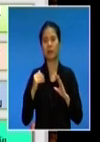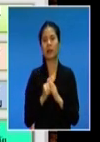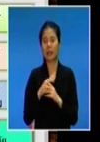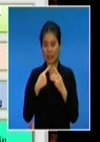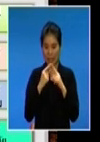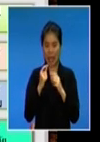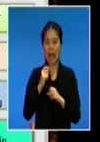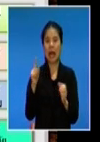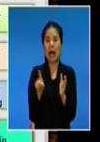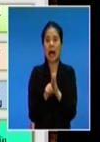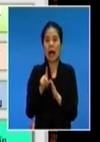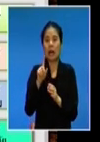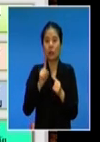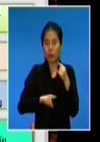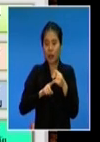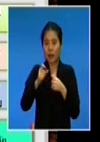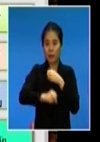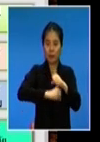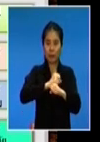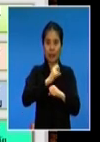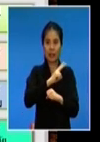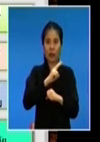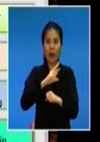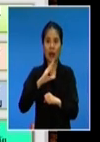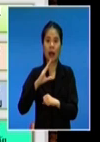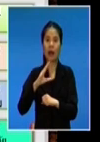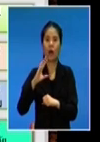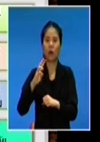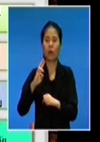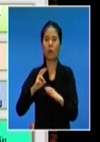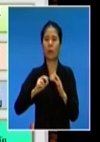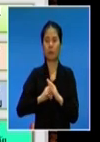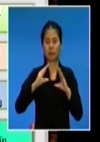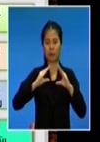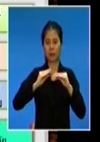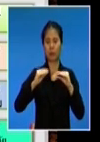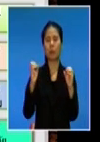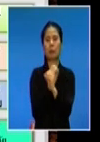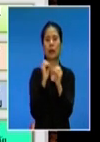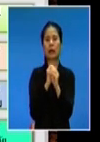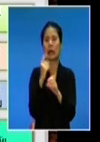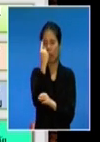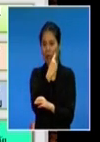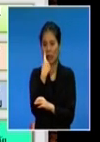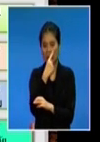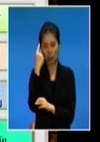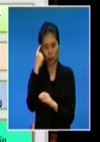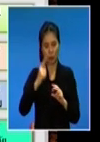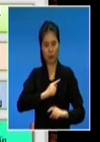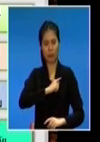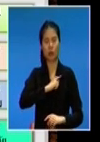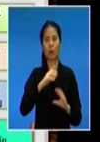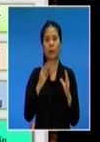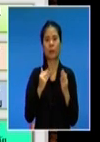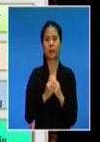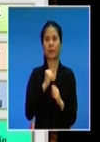เท่าที่เขาจำได้นะครับก็เท่ากับไม่มีประชุมนะครับก็เลยเป็นเหตุว่าไม่มีใครดูเรื่องนี้แผนอย่างอื่นนะครับองค์ก